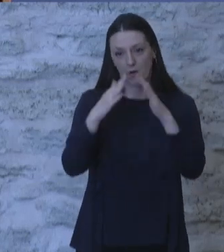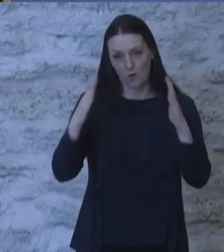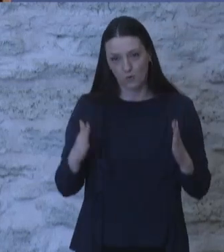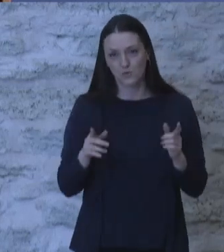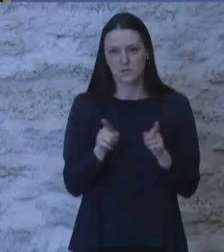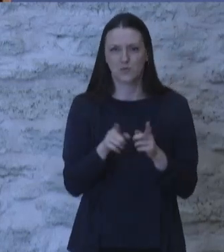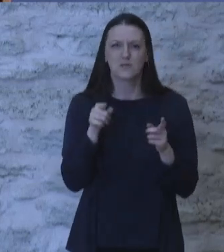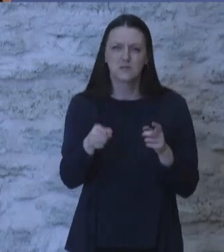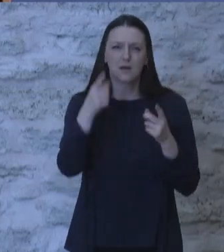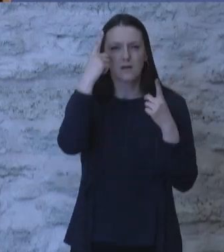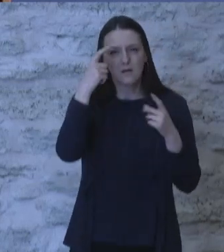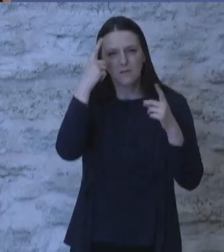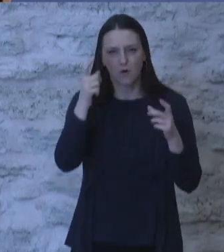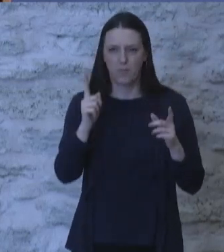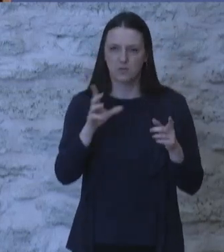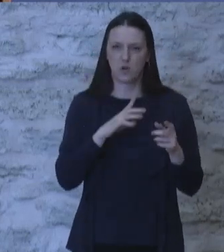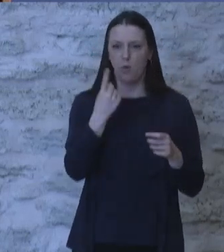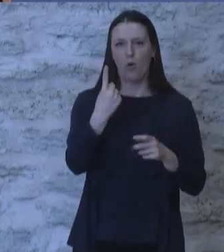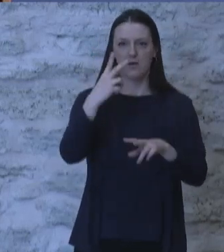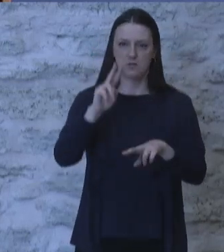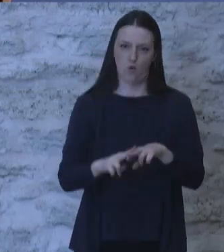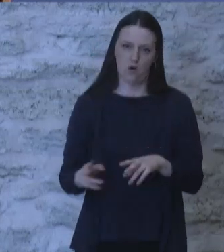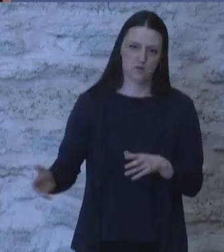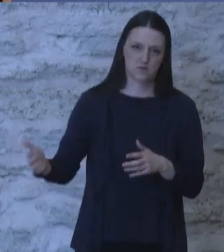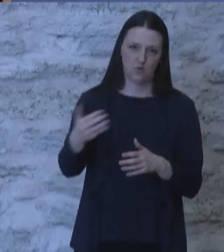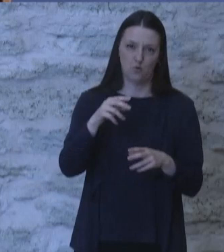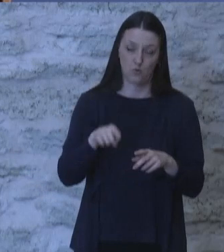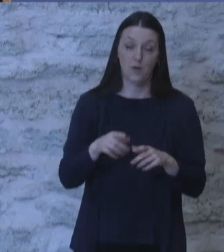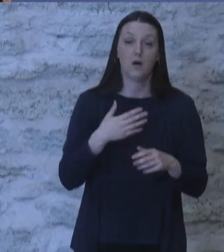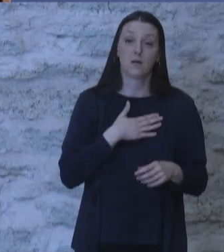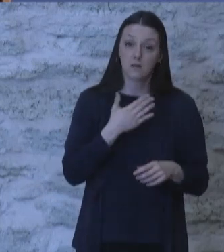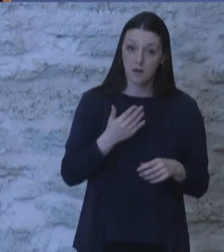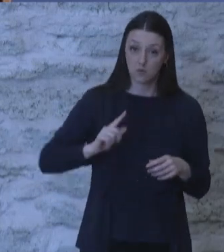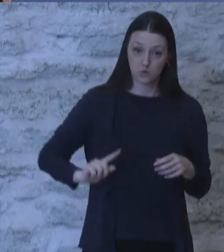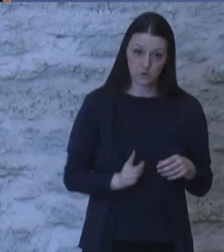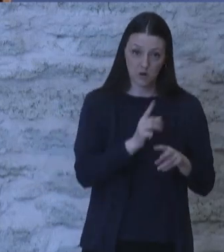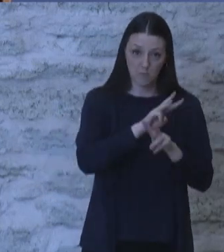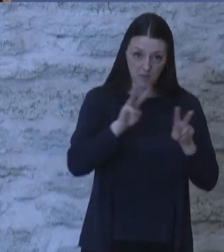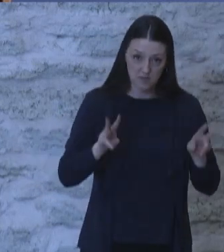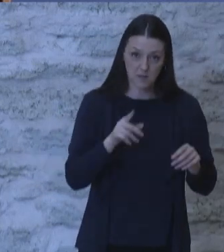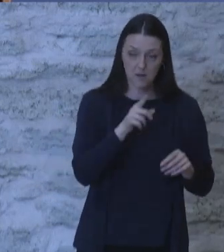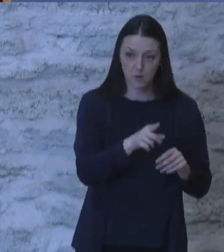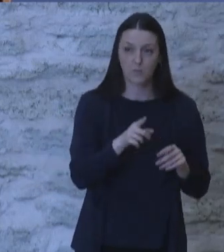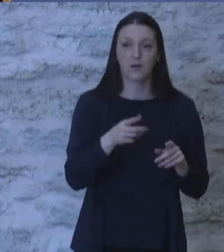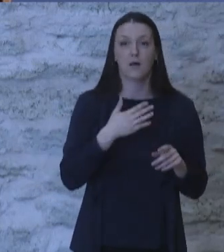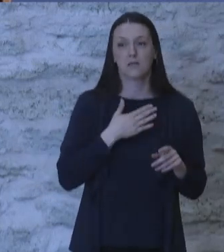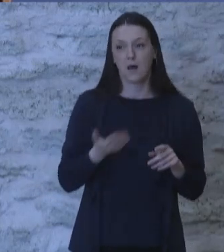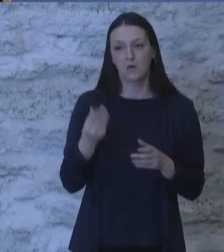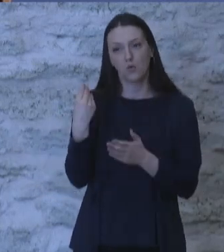Info peab ühes koos koos olema. Meil on läinud tänu sootsiaalministeriumile, tänu siis